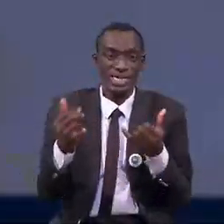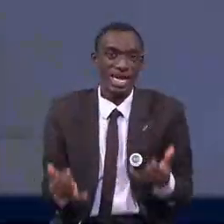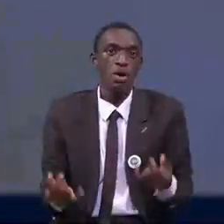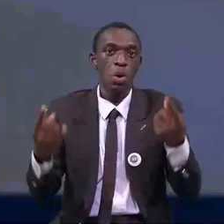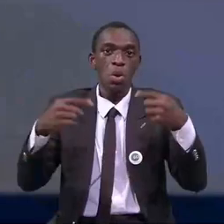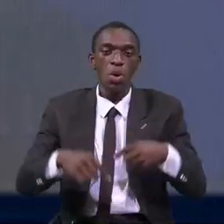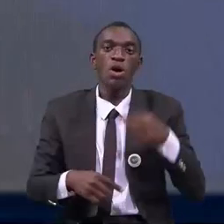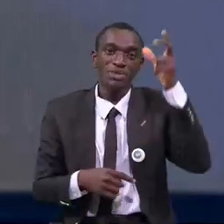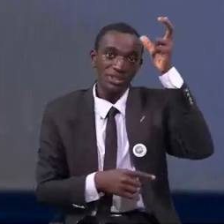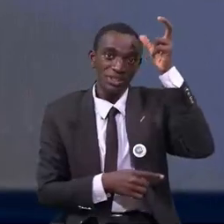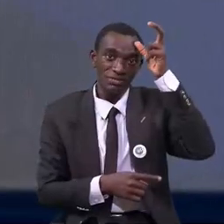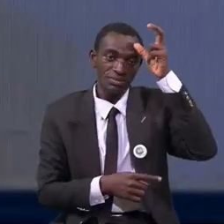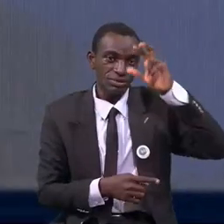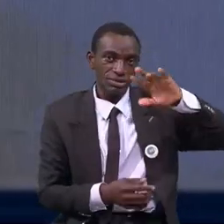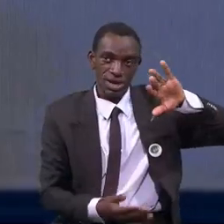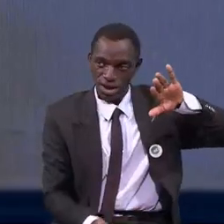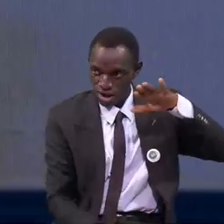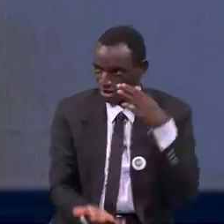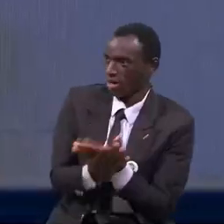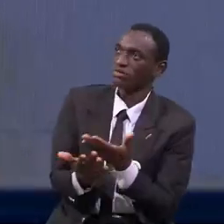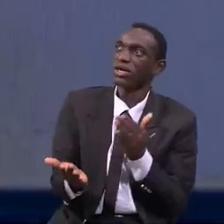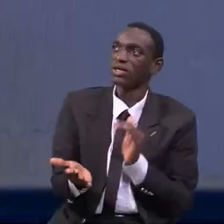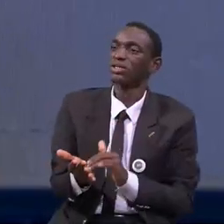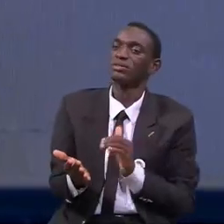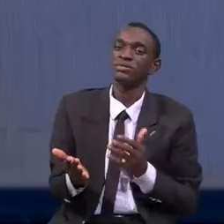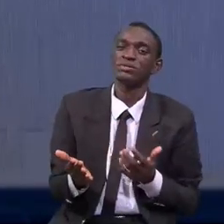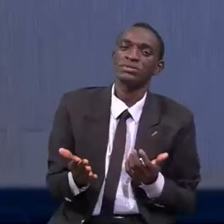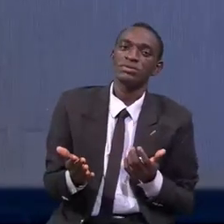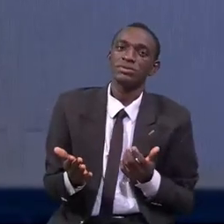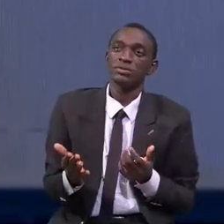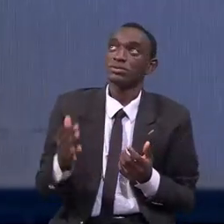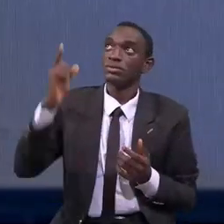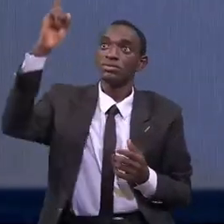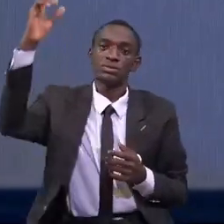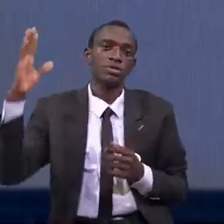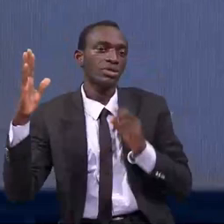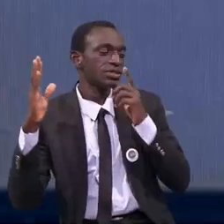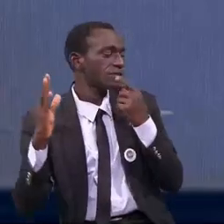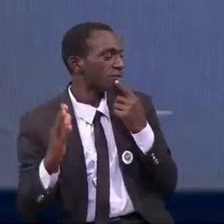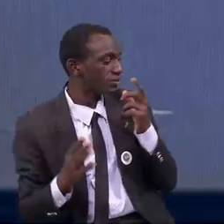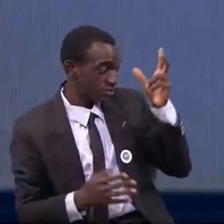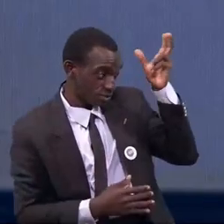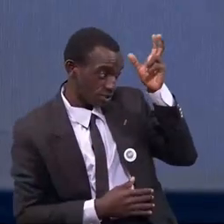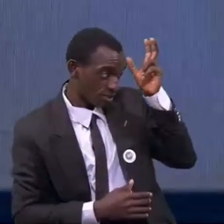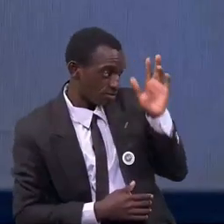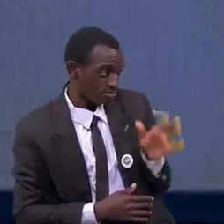menteur au chapitre 2 le diable est encore venu Dieu a dit Satan